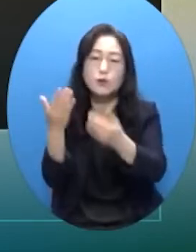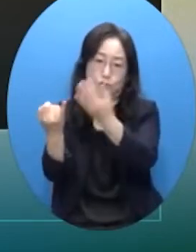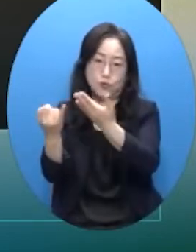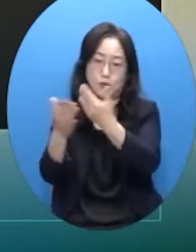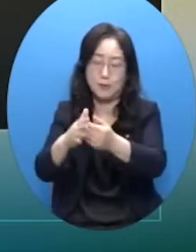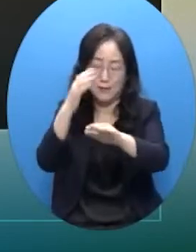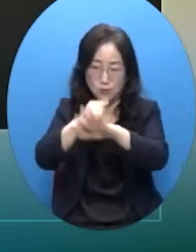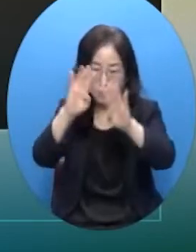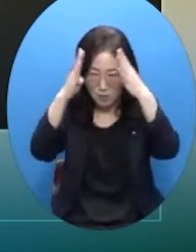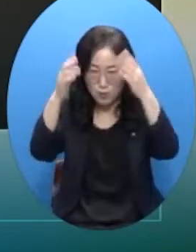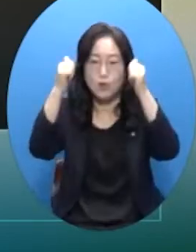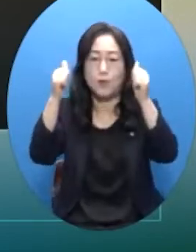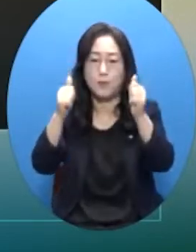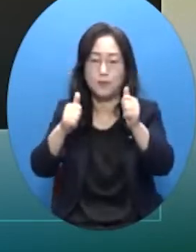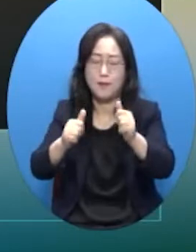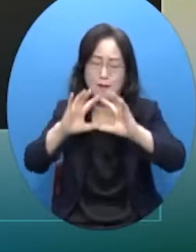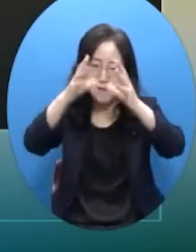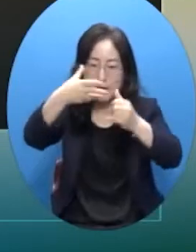다음에 우리의 일생은